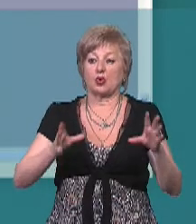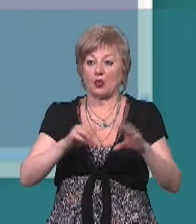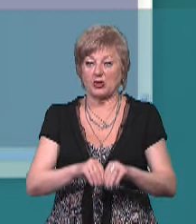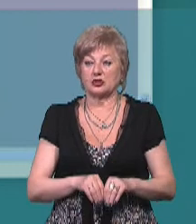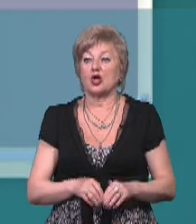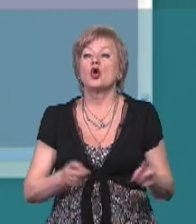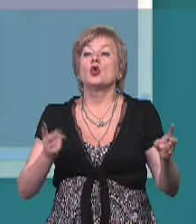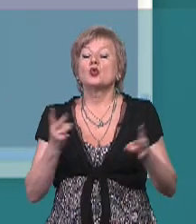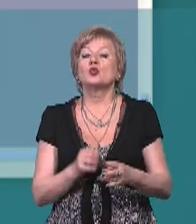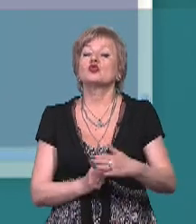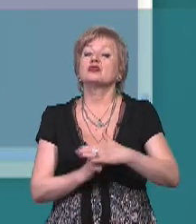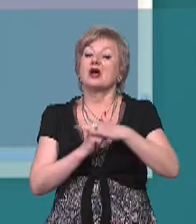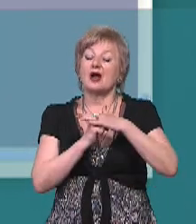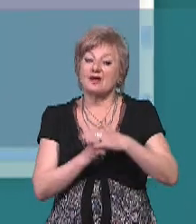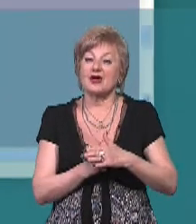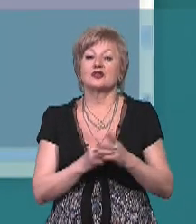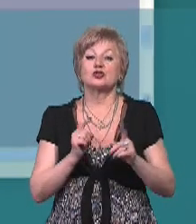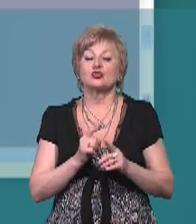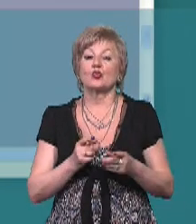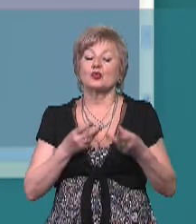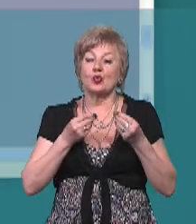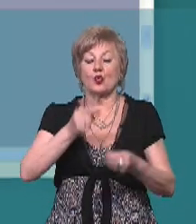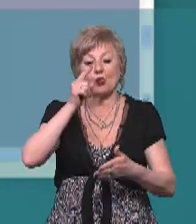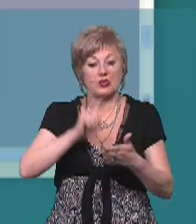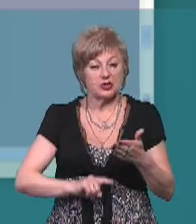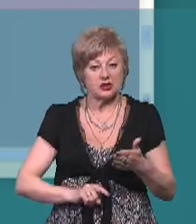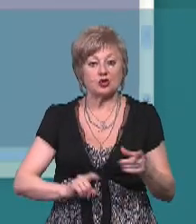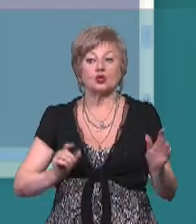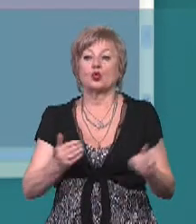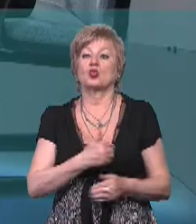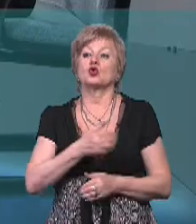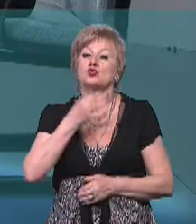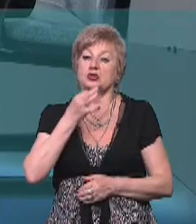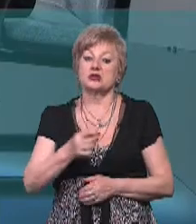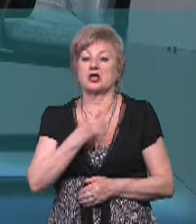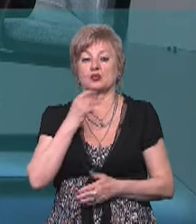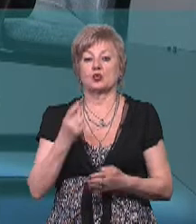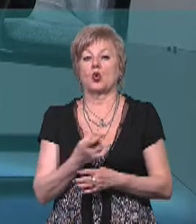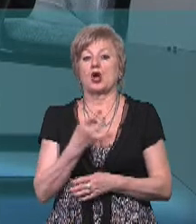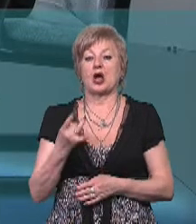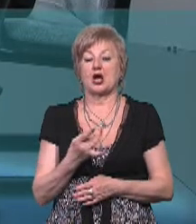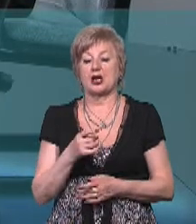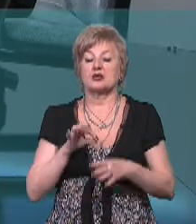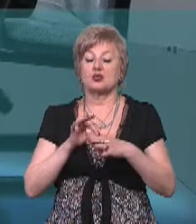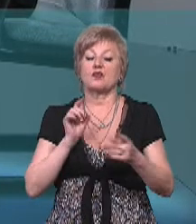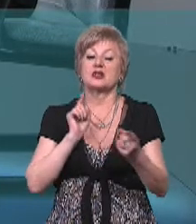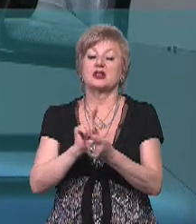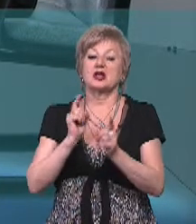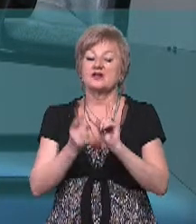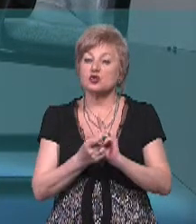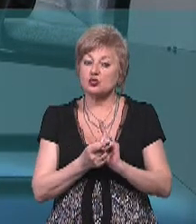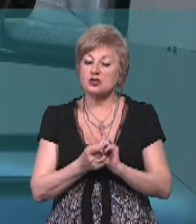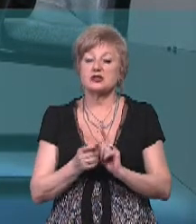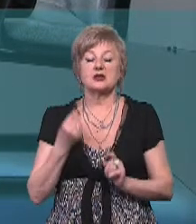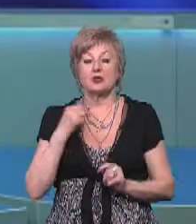певні аргументи для того, щоб переконати. Але хочу зазначити, що ми неодноразово проводили зустрічі в Запорізькій міській